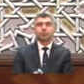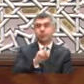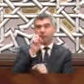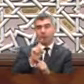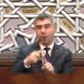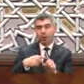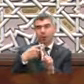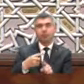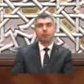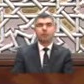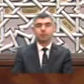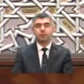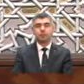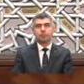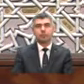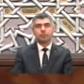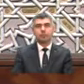النائبة.